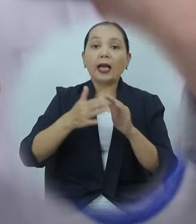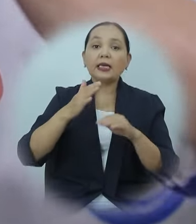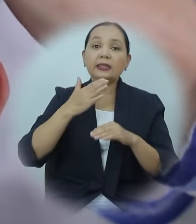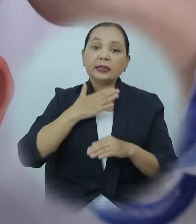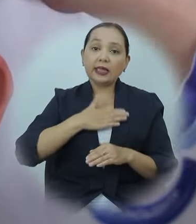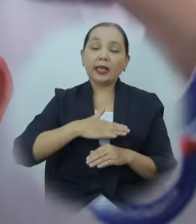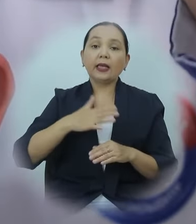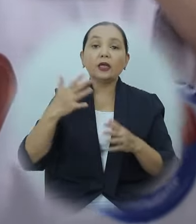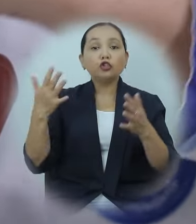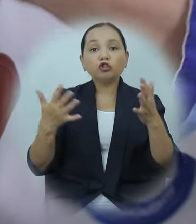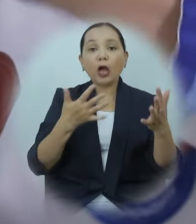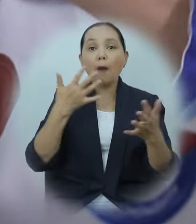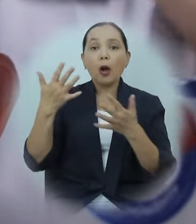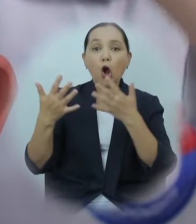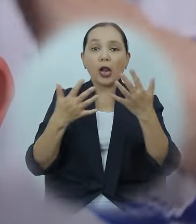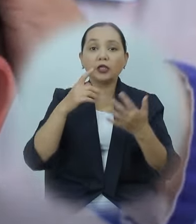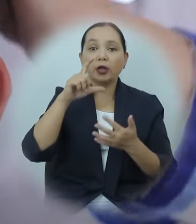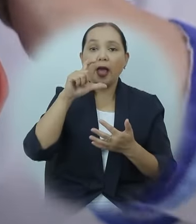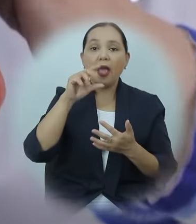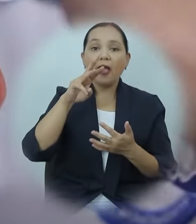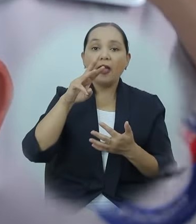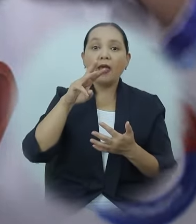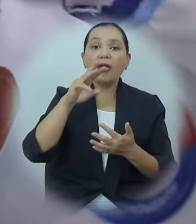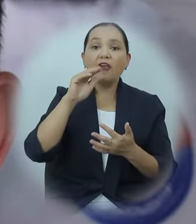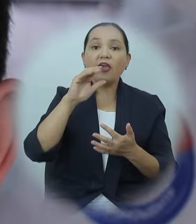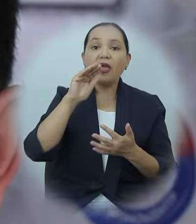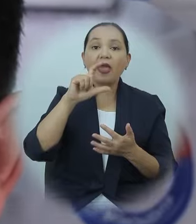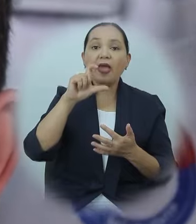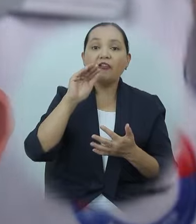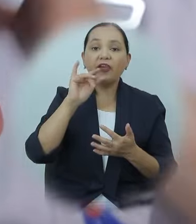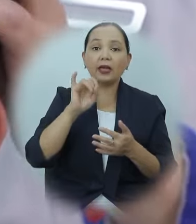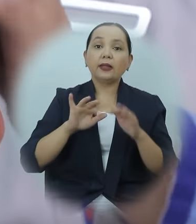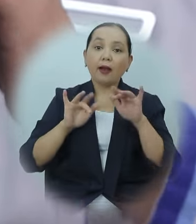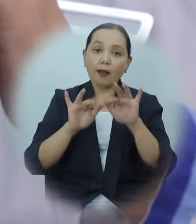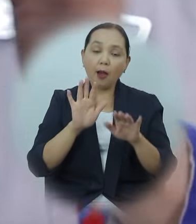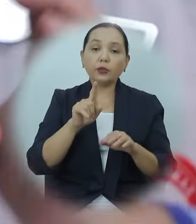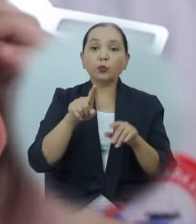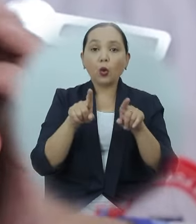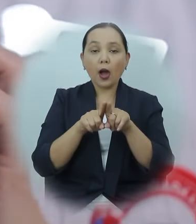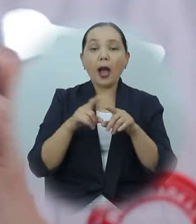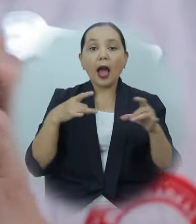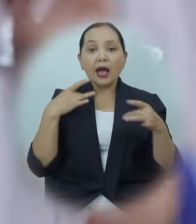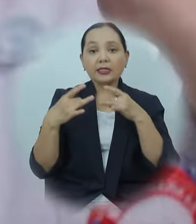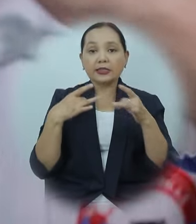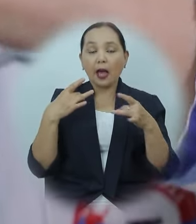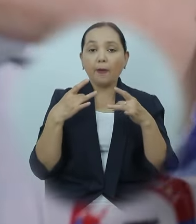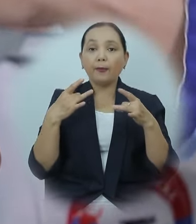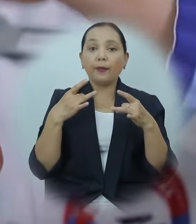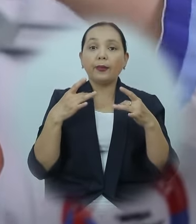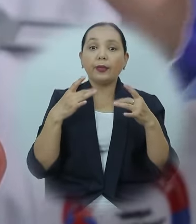sekingina shamollash effektini qilamiz. Bu tebranish usullariga kiradi. Bu ham asab